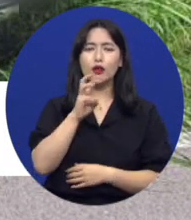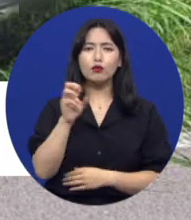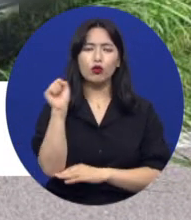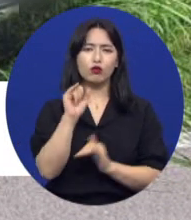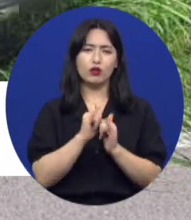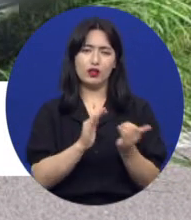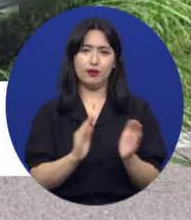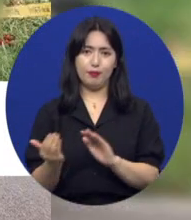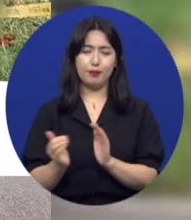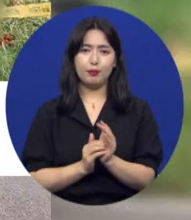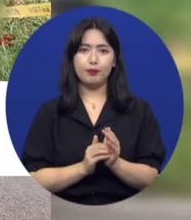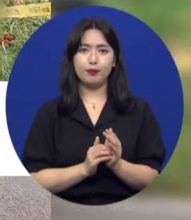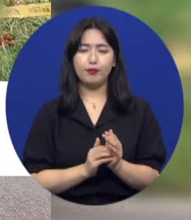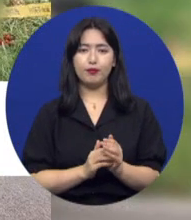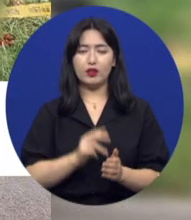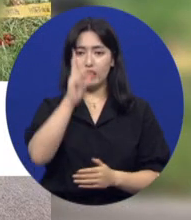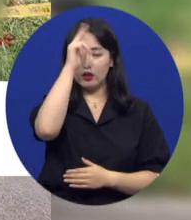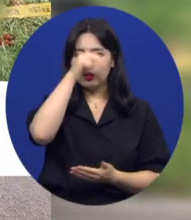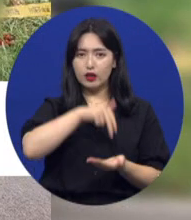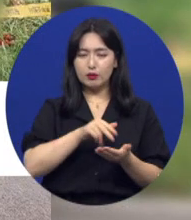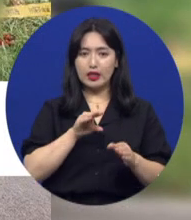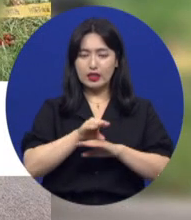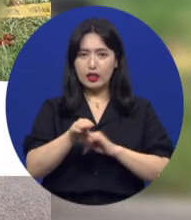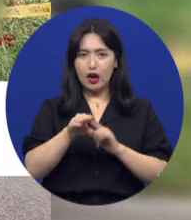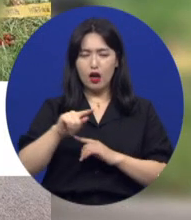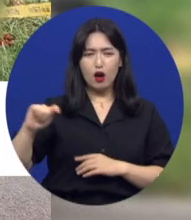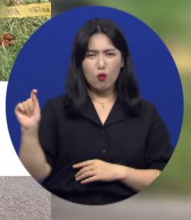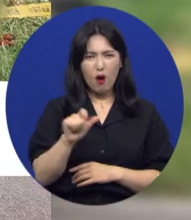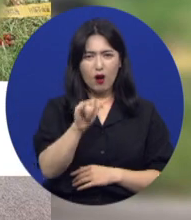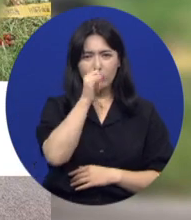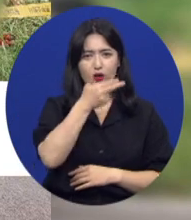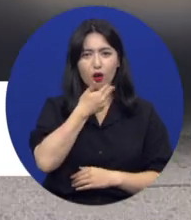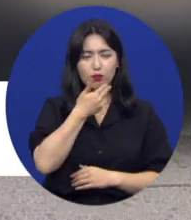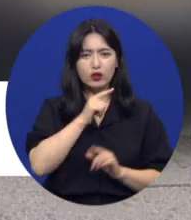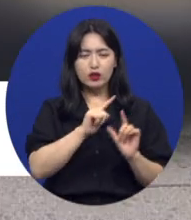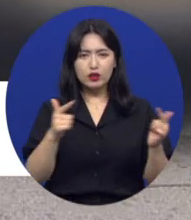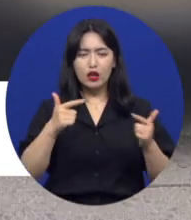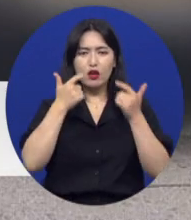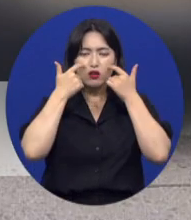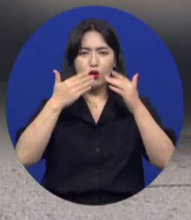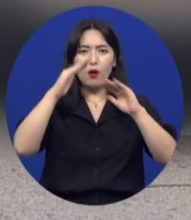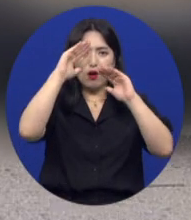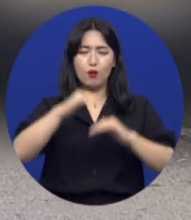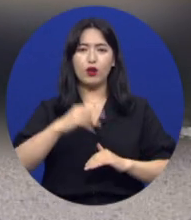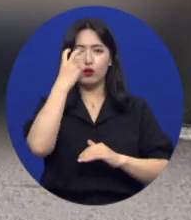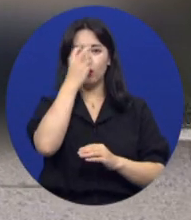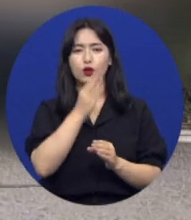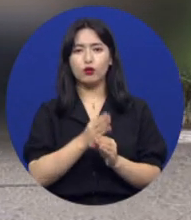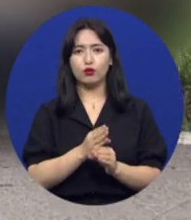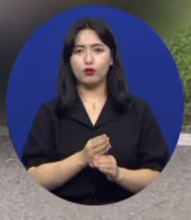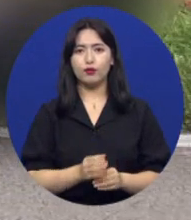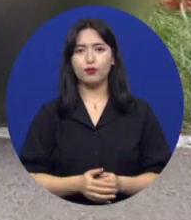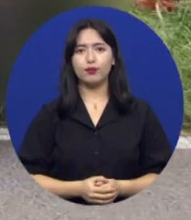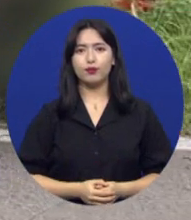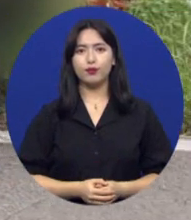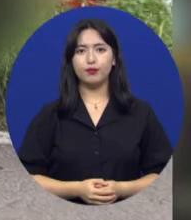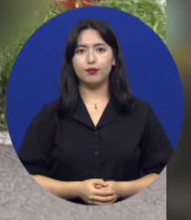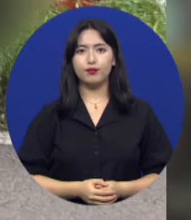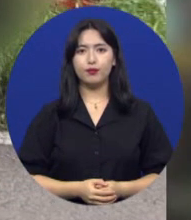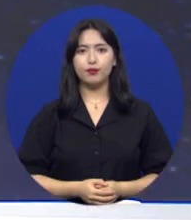숨졌습니다 경찰은 차량의 과속 여부 등 정확한 사고 경위를 조사하고 있습니다